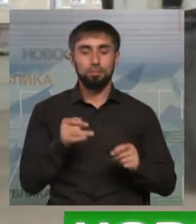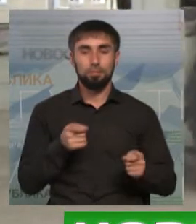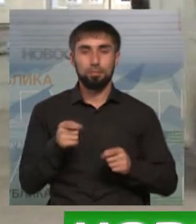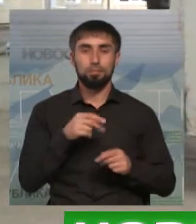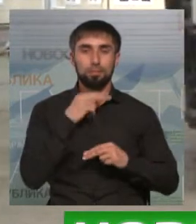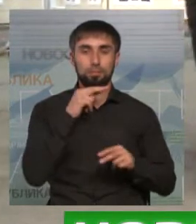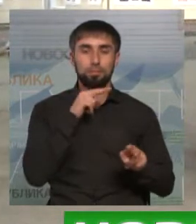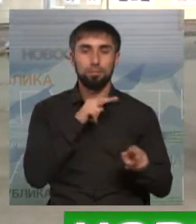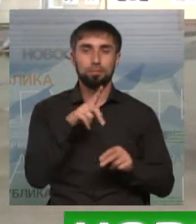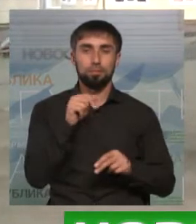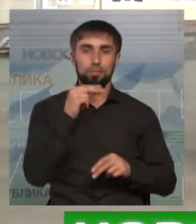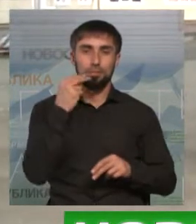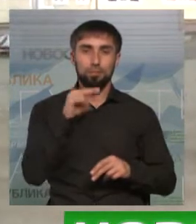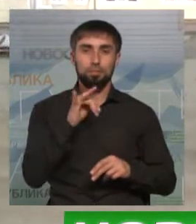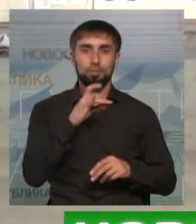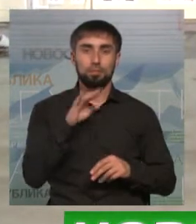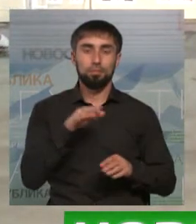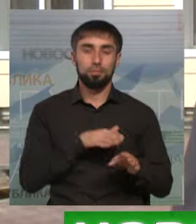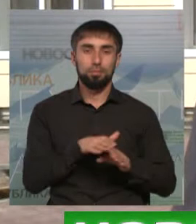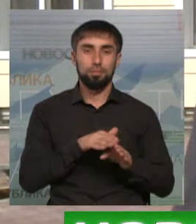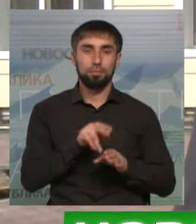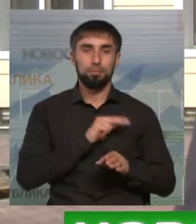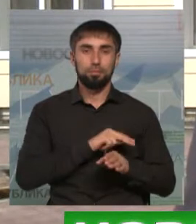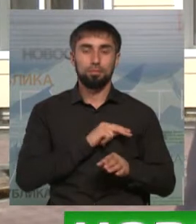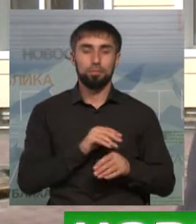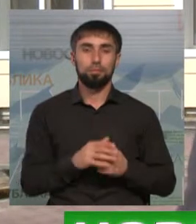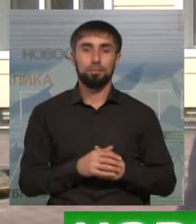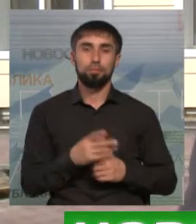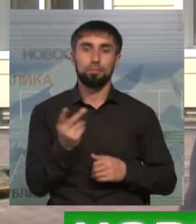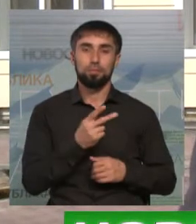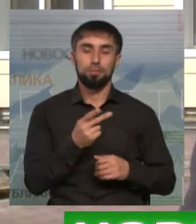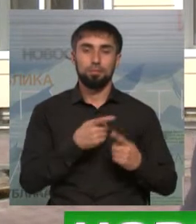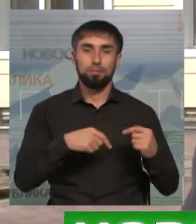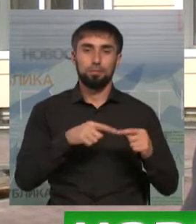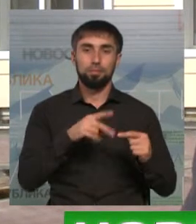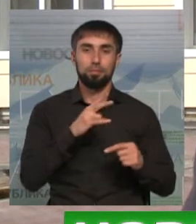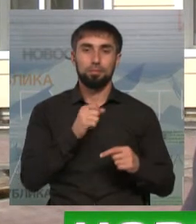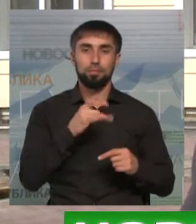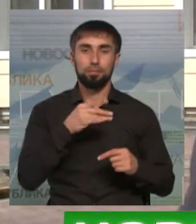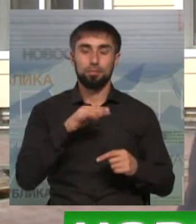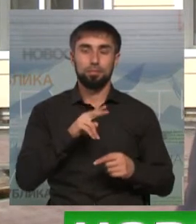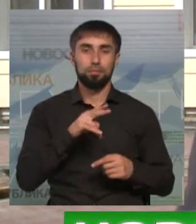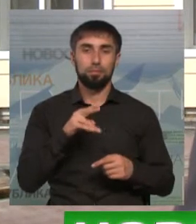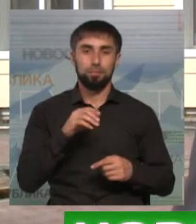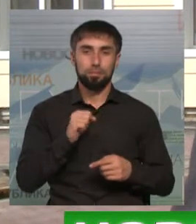внимательно следят за качеством и сроком выполняемых работ. Обе эти объекты находятся именно в центре